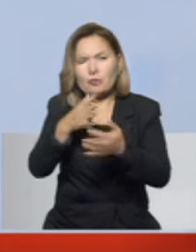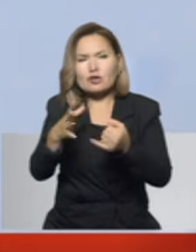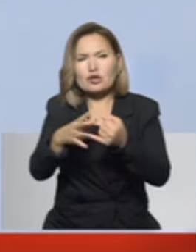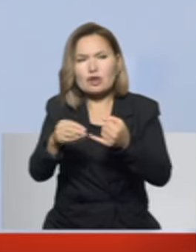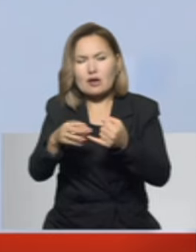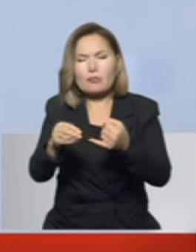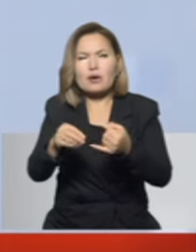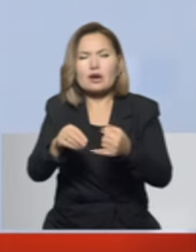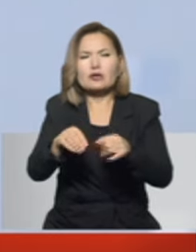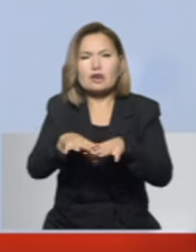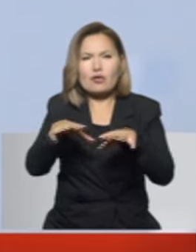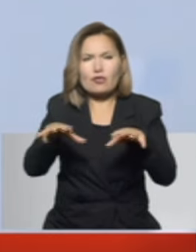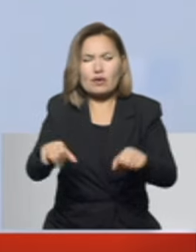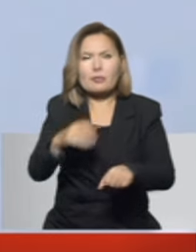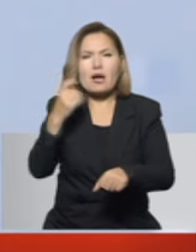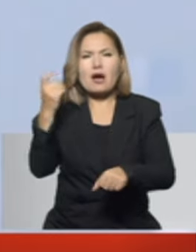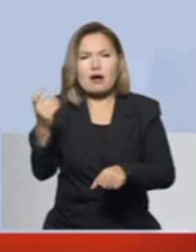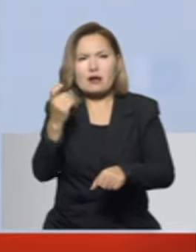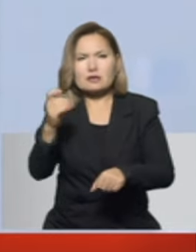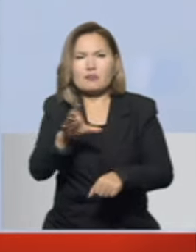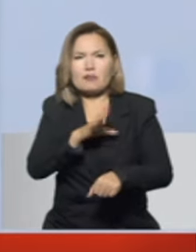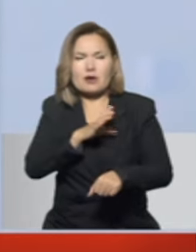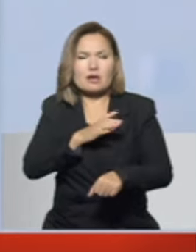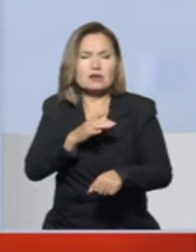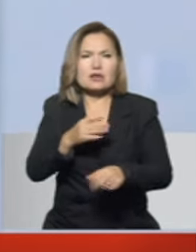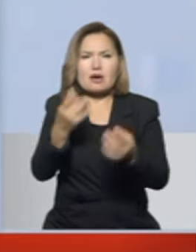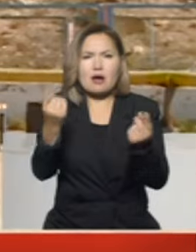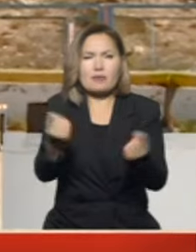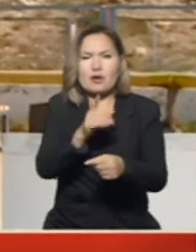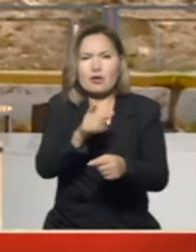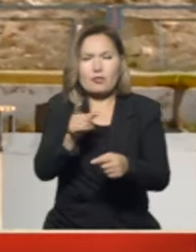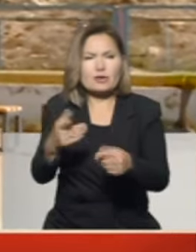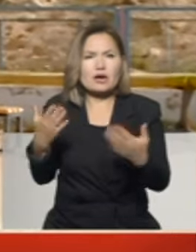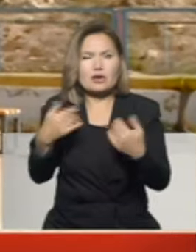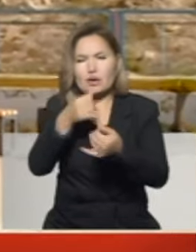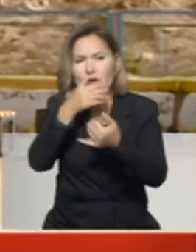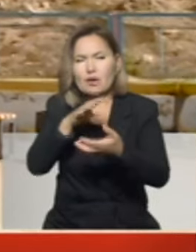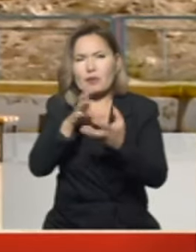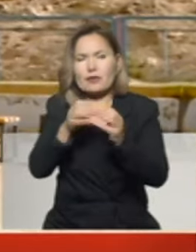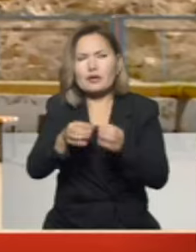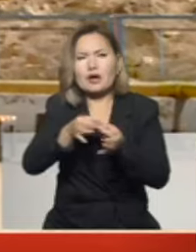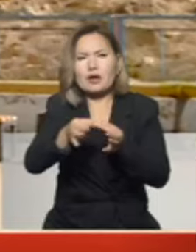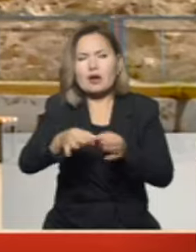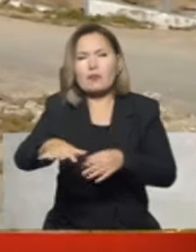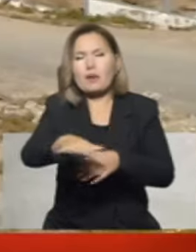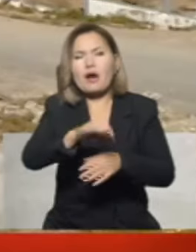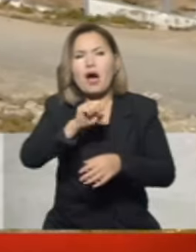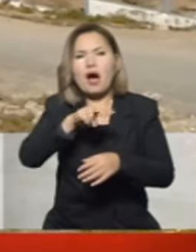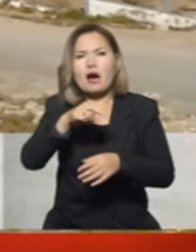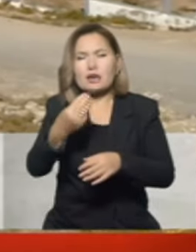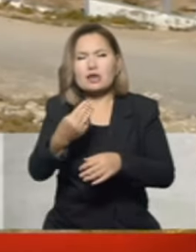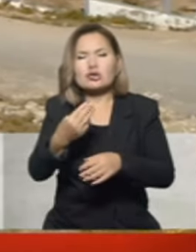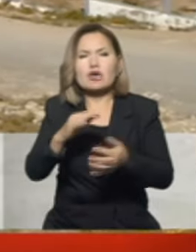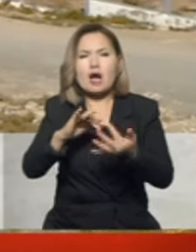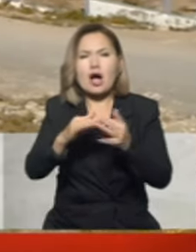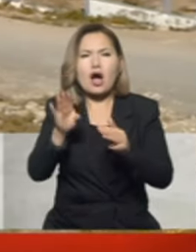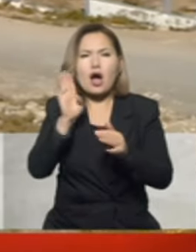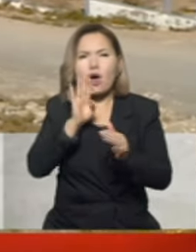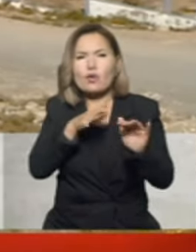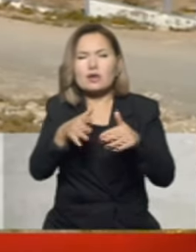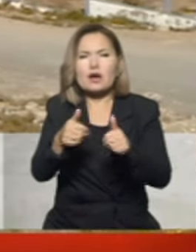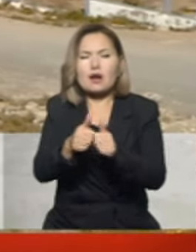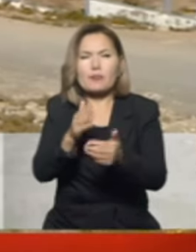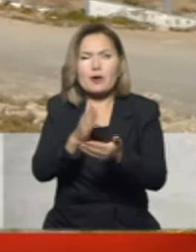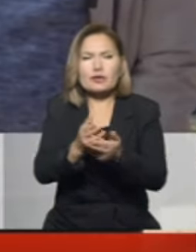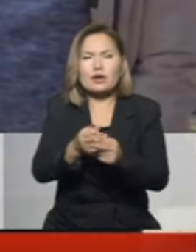жеткізді. Аягөз Оралбайқызы тарқатады. Аташ елді мекені Түпқараған ауданында теңіздің жағасында орналасқан. Ауыл